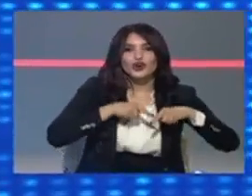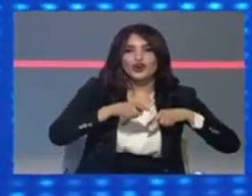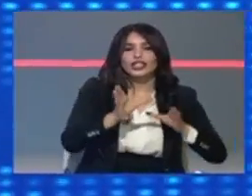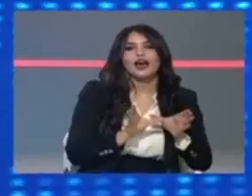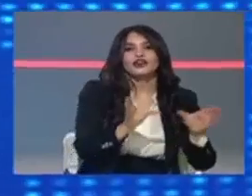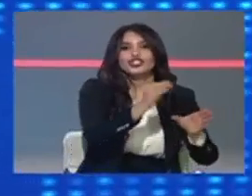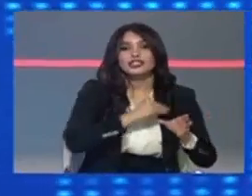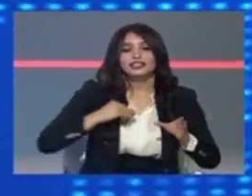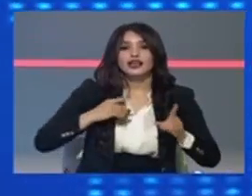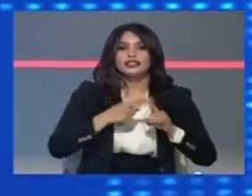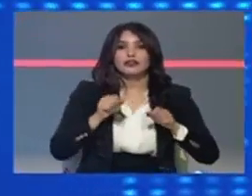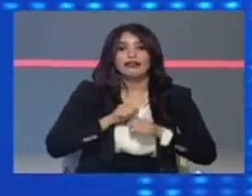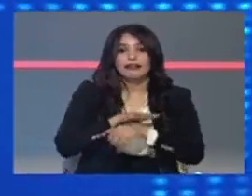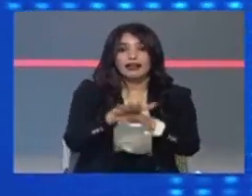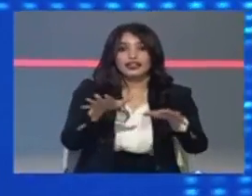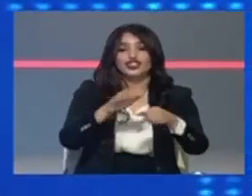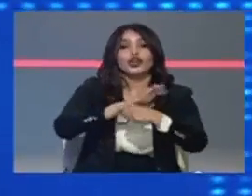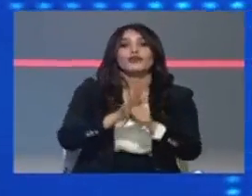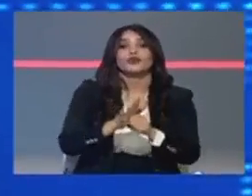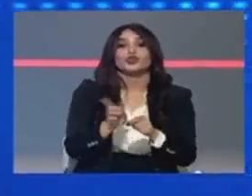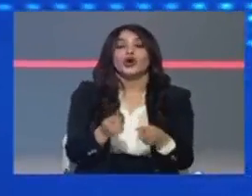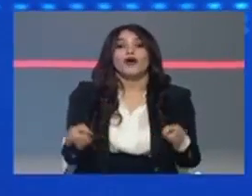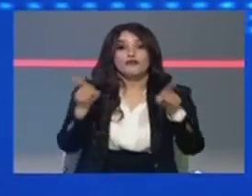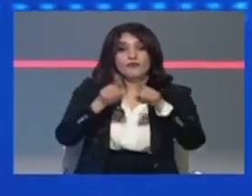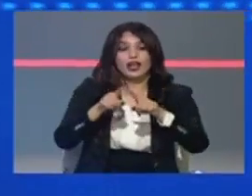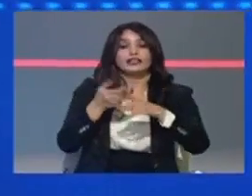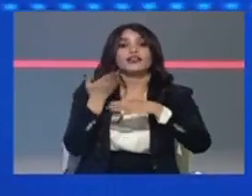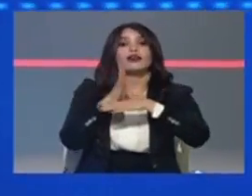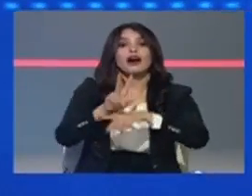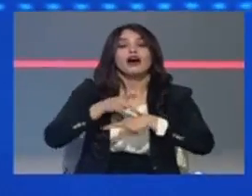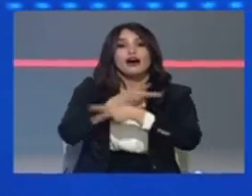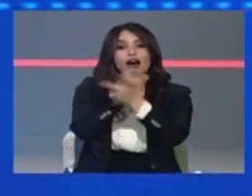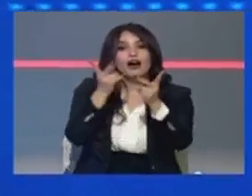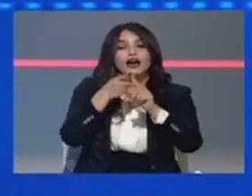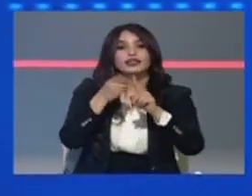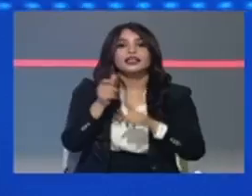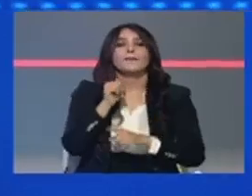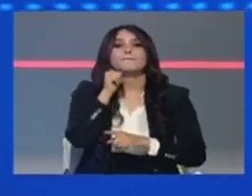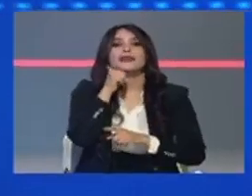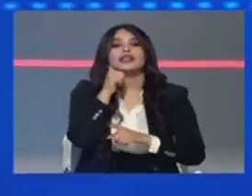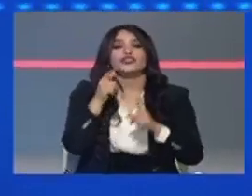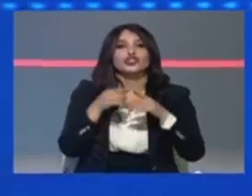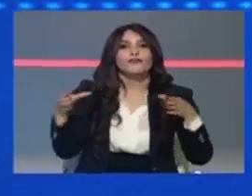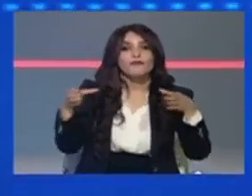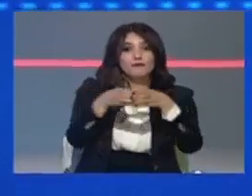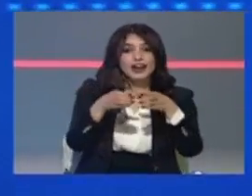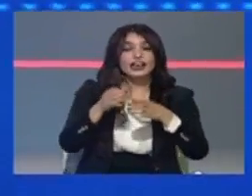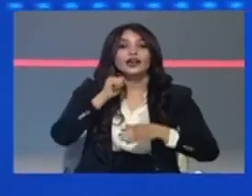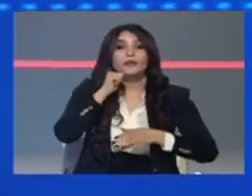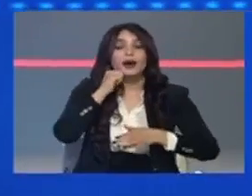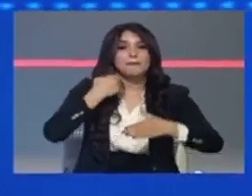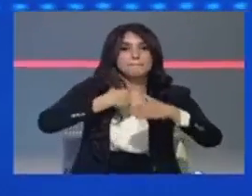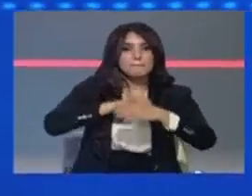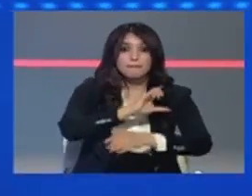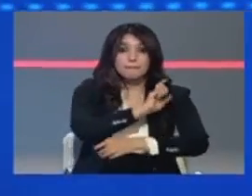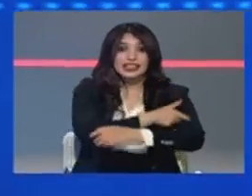جراء انتشار فيروس كورونا المستجد. في المقابل، أعلنت رابطة الدوري البلجيكي فريق كلوب بريدج بطلا للموسم